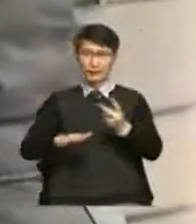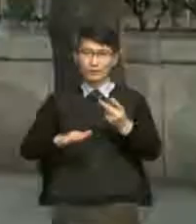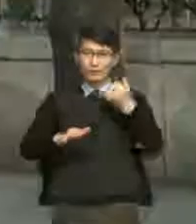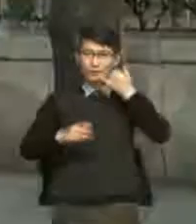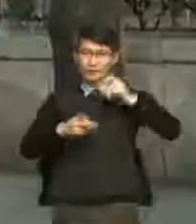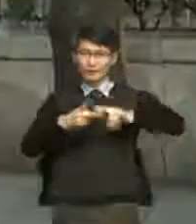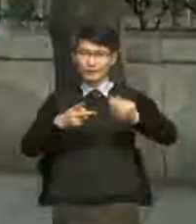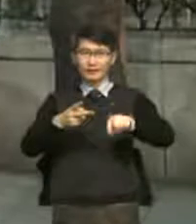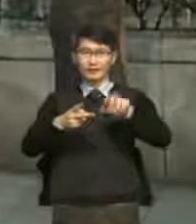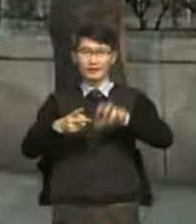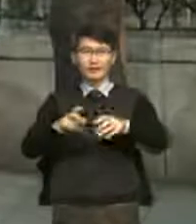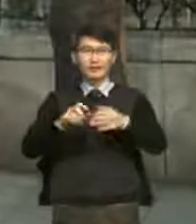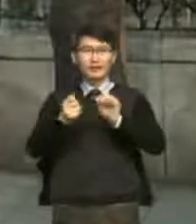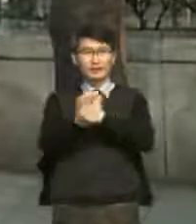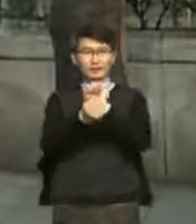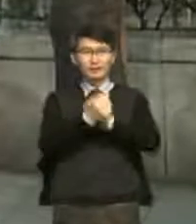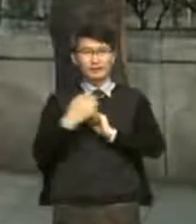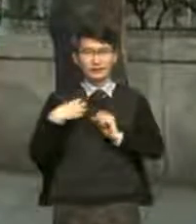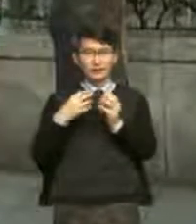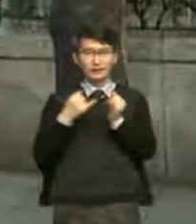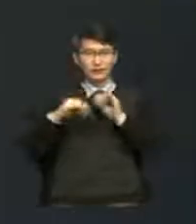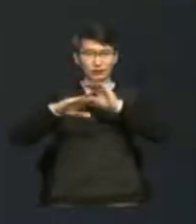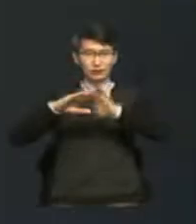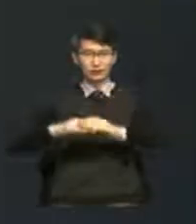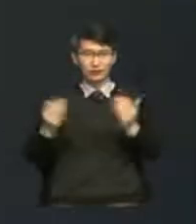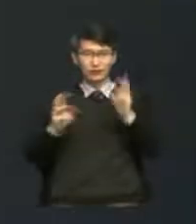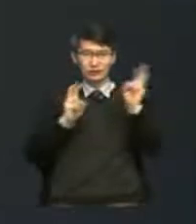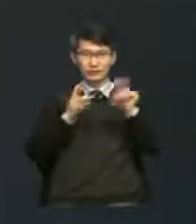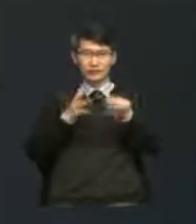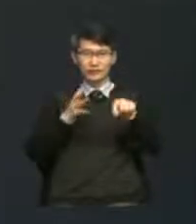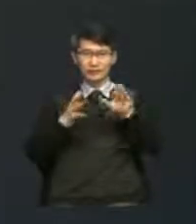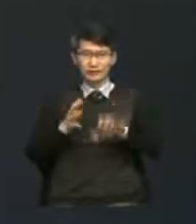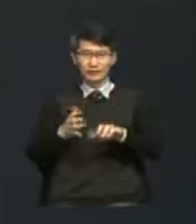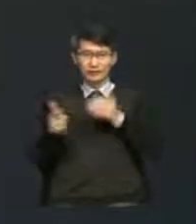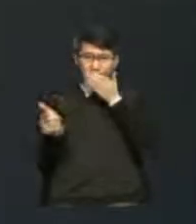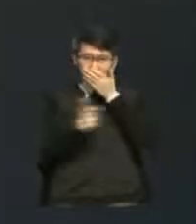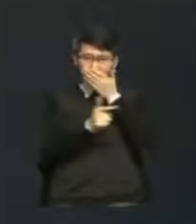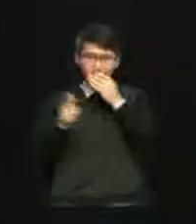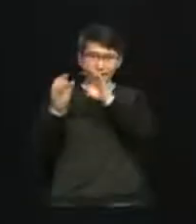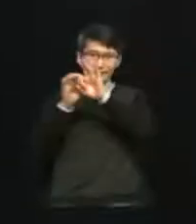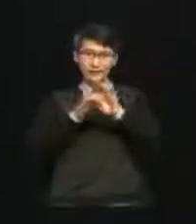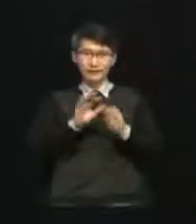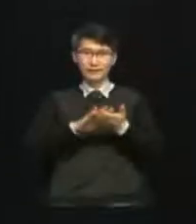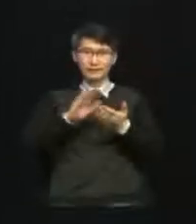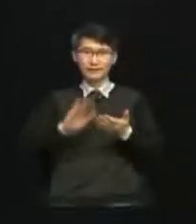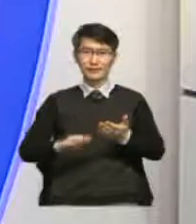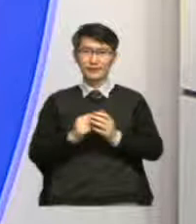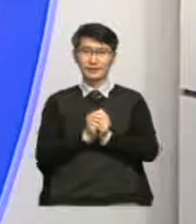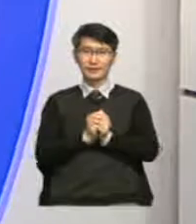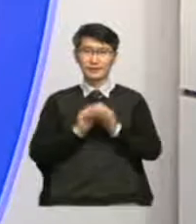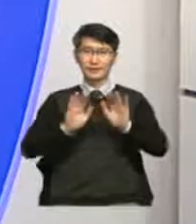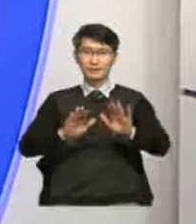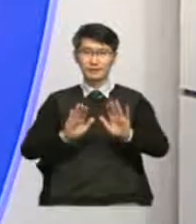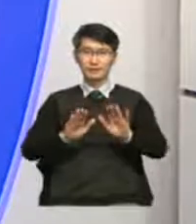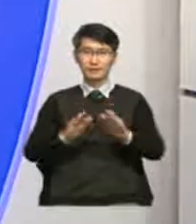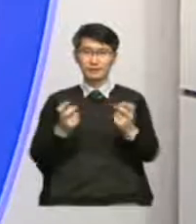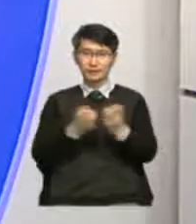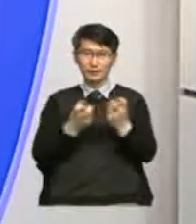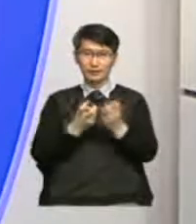콜센터 안에 감염 관리 책임자를 두고 사업장 안에서 주기적으로 방역을 진행할 계획입니다. 이번